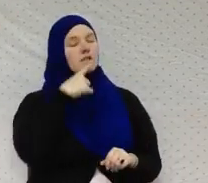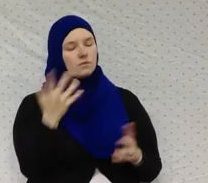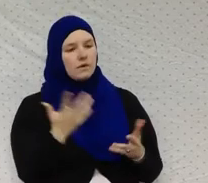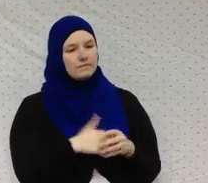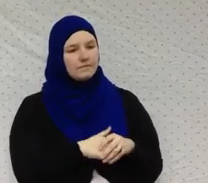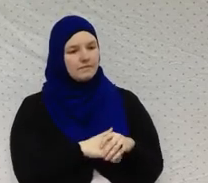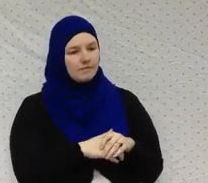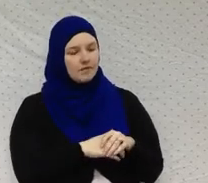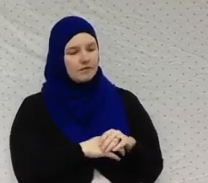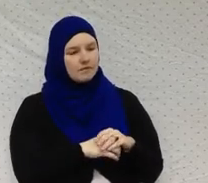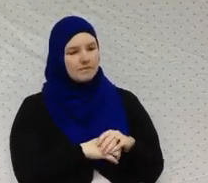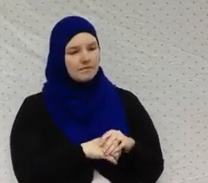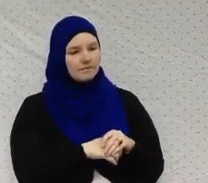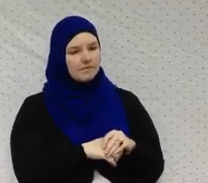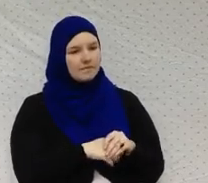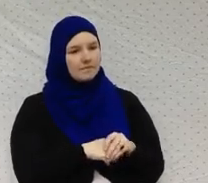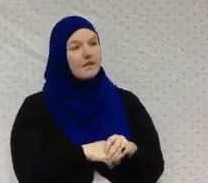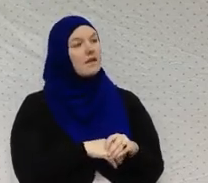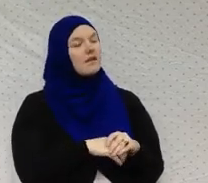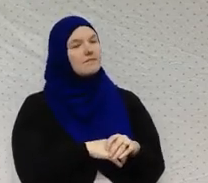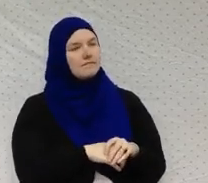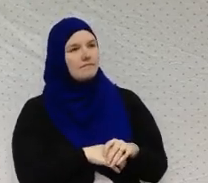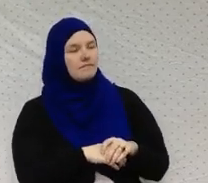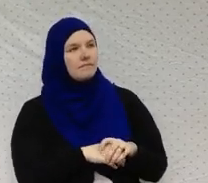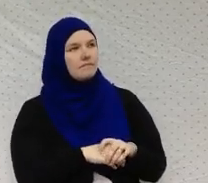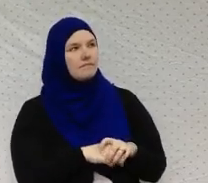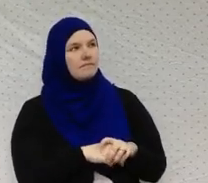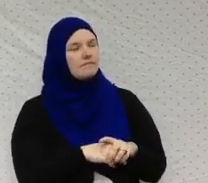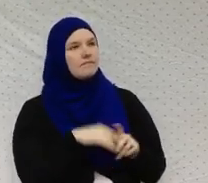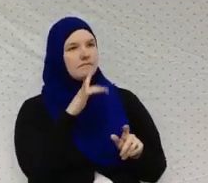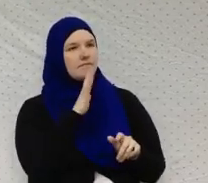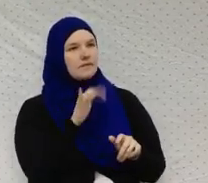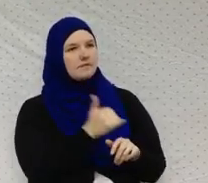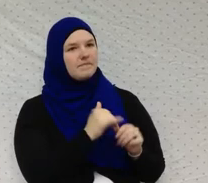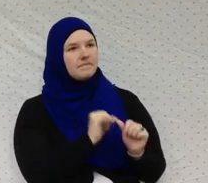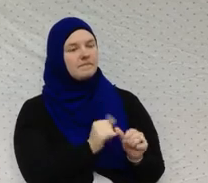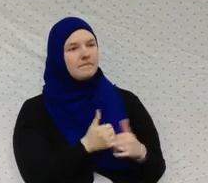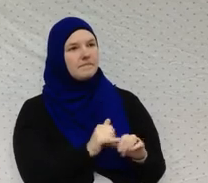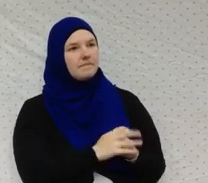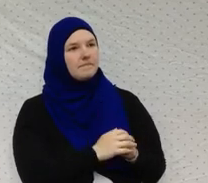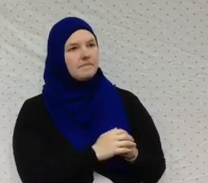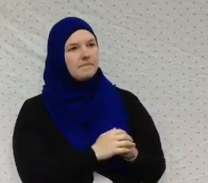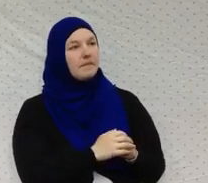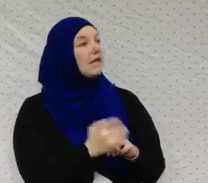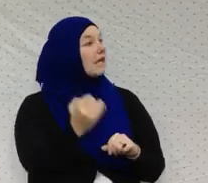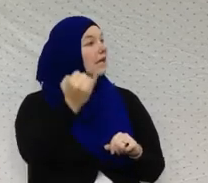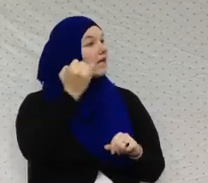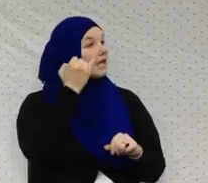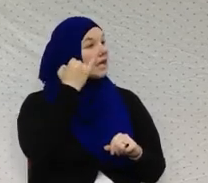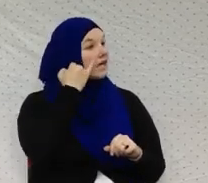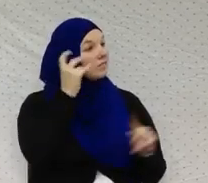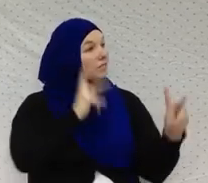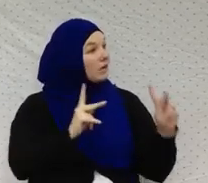وَإِن جَاهَدَاكَ عَلَىٰ أَن تُشْرِكَ بِي مَا لَيْسَ لَكَ بِهِ عِلْمٍ فَلَا تُطِعْهُمَا.